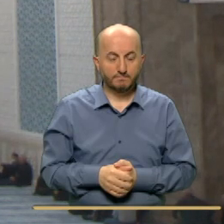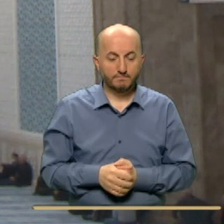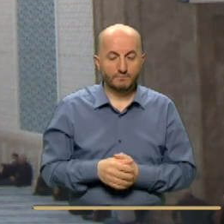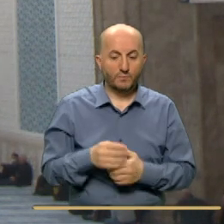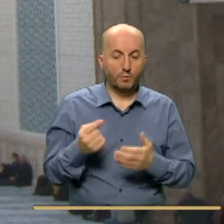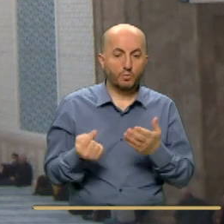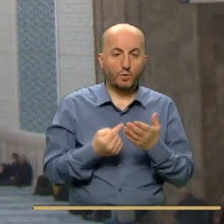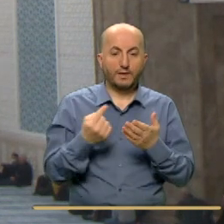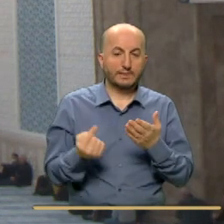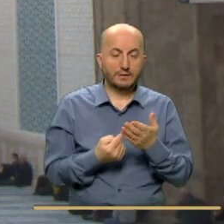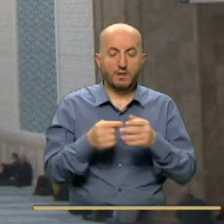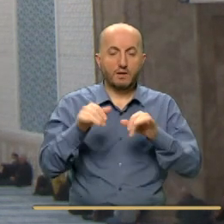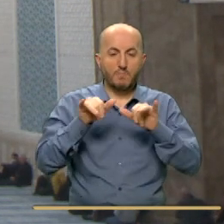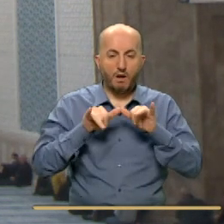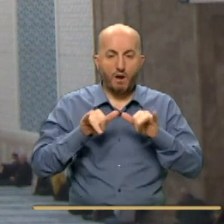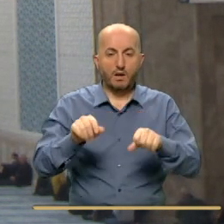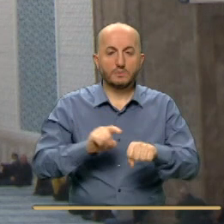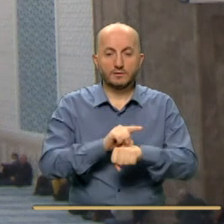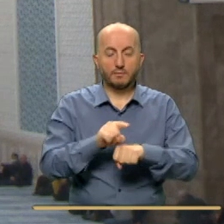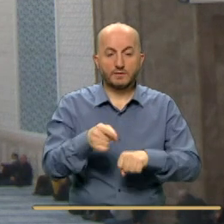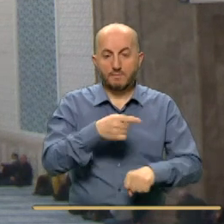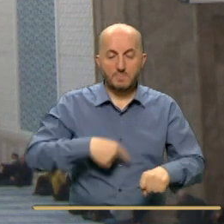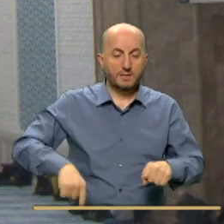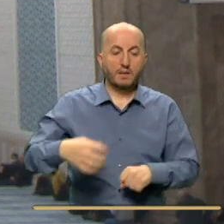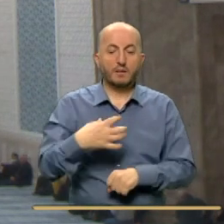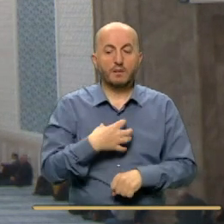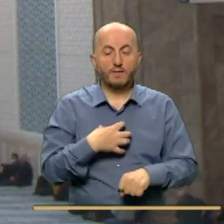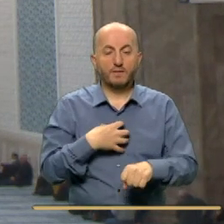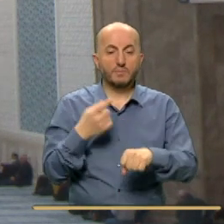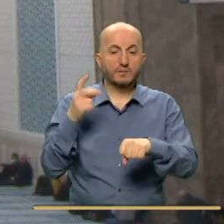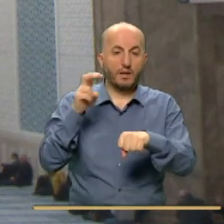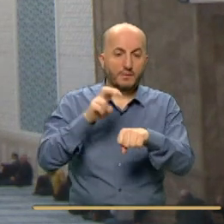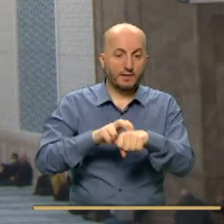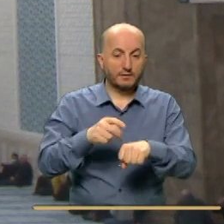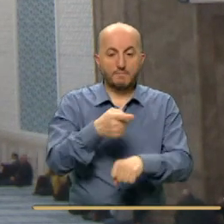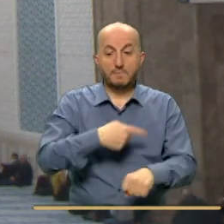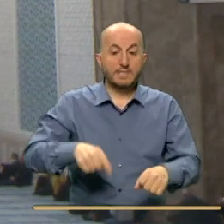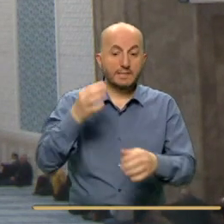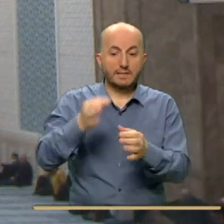Kur'an-ı Kerim aynı zamanda bize kendimizi hatırlatır. Biz insanız.